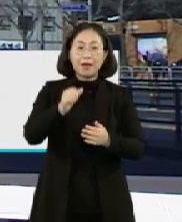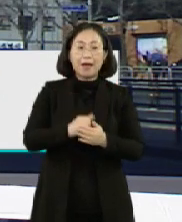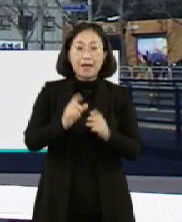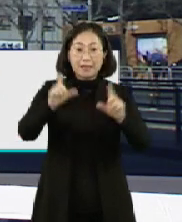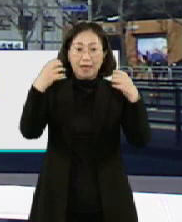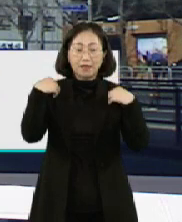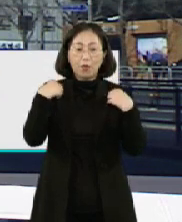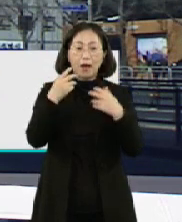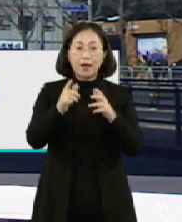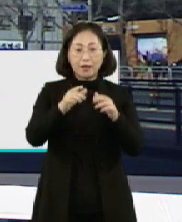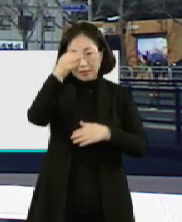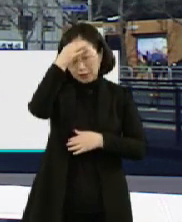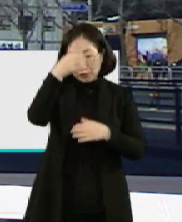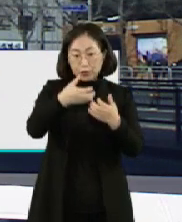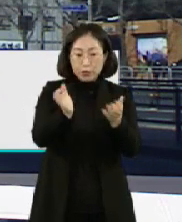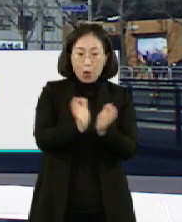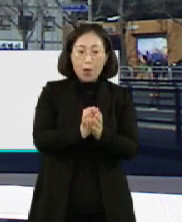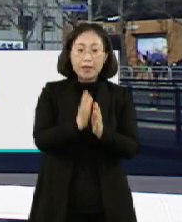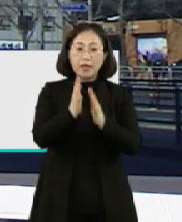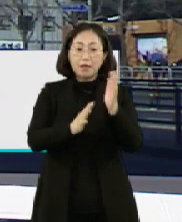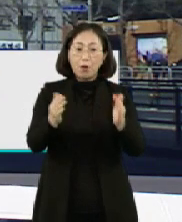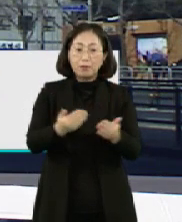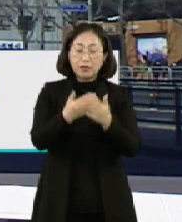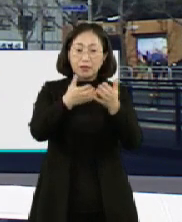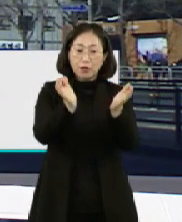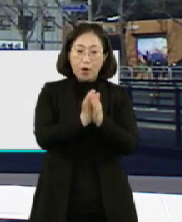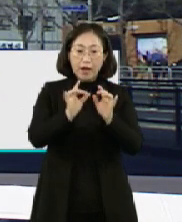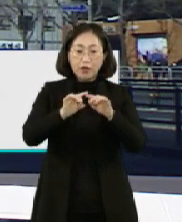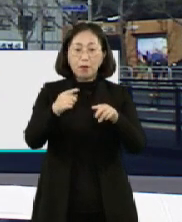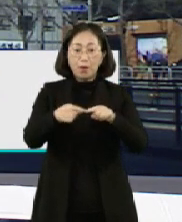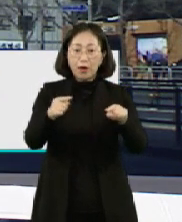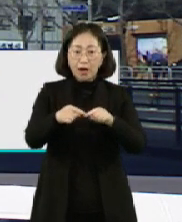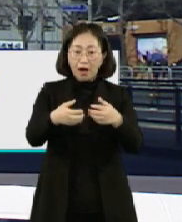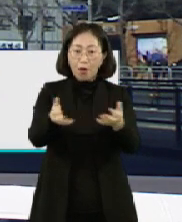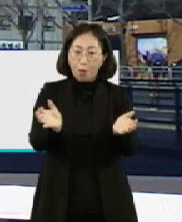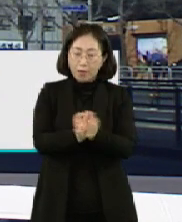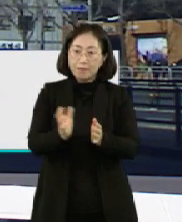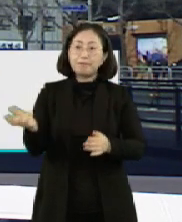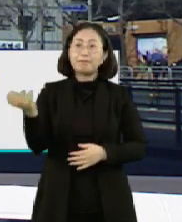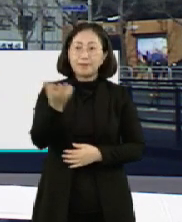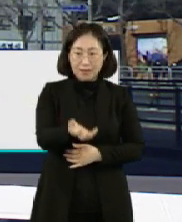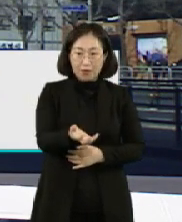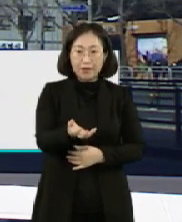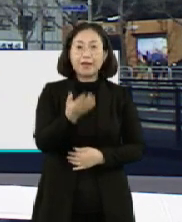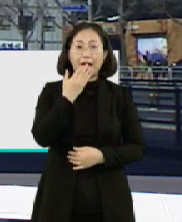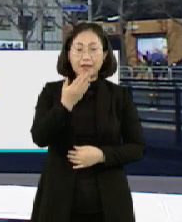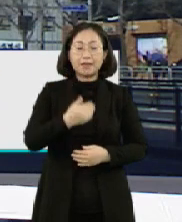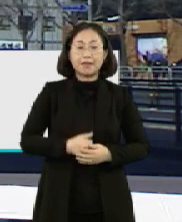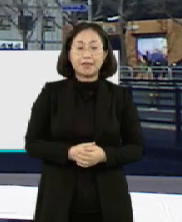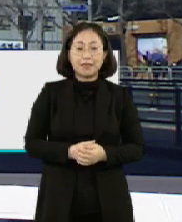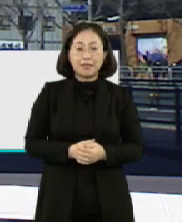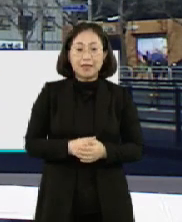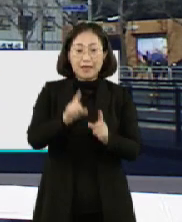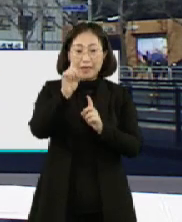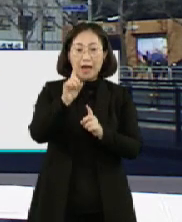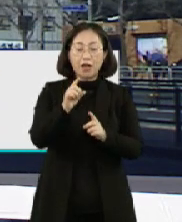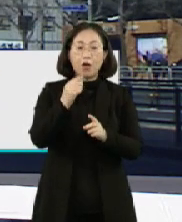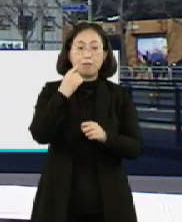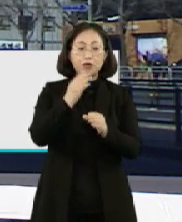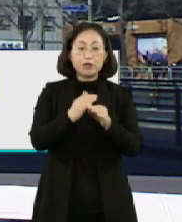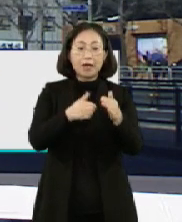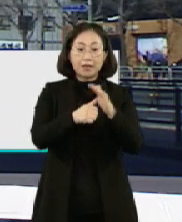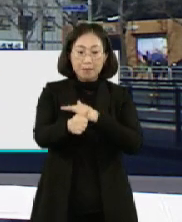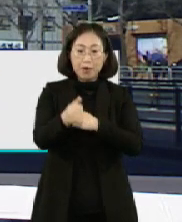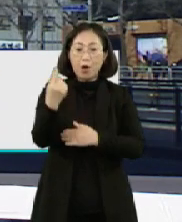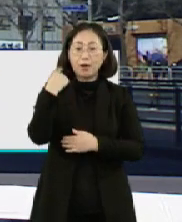기상청과 기상산업기술원, 임업진흥원, 에너지기술평가원이 이전 대상 기관들입니다. 이낙연 민주당 대표가 어제